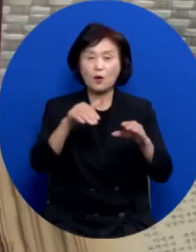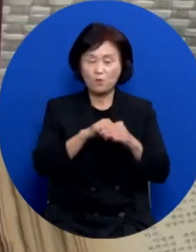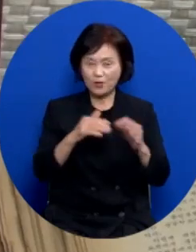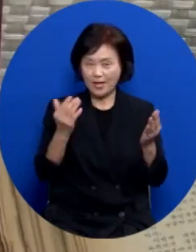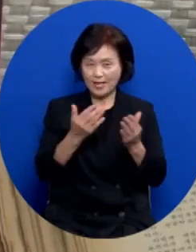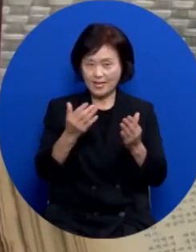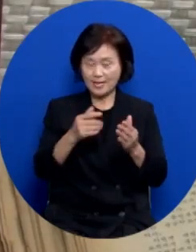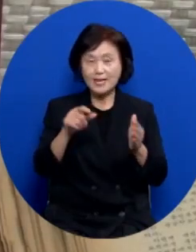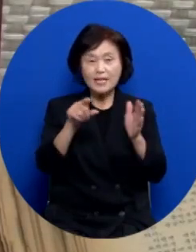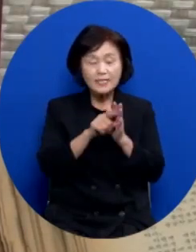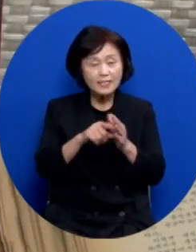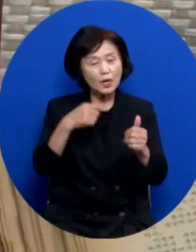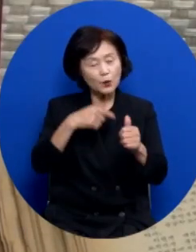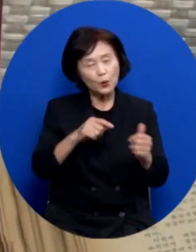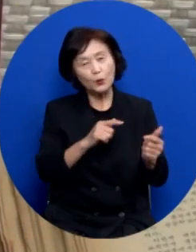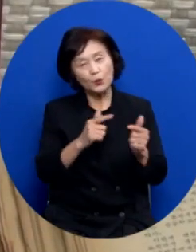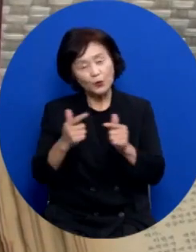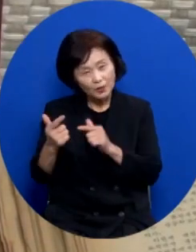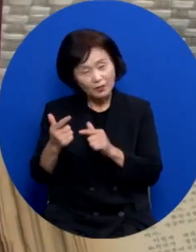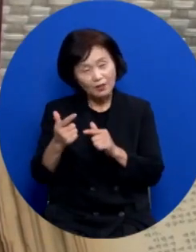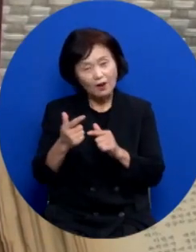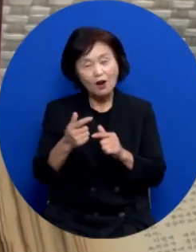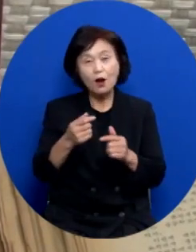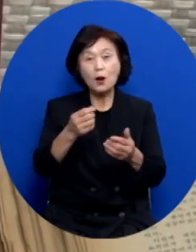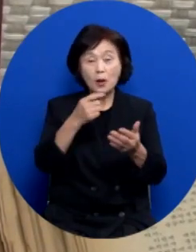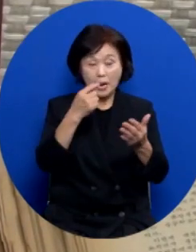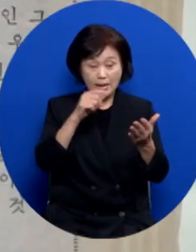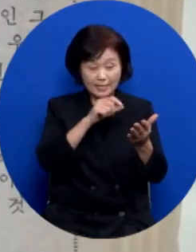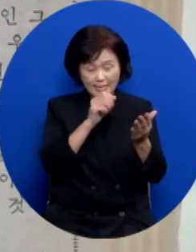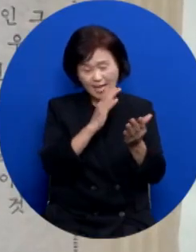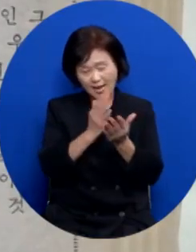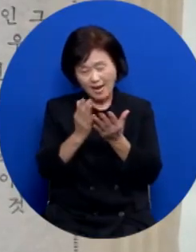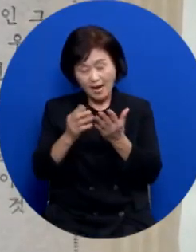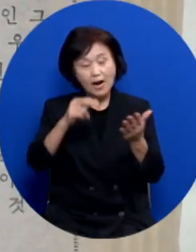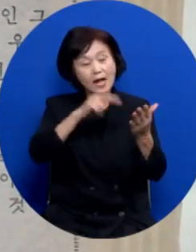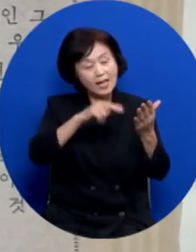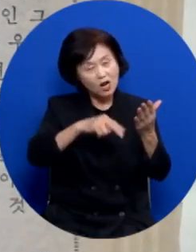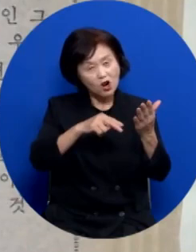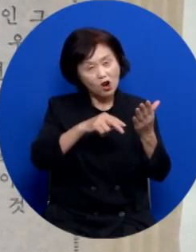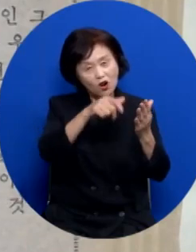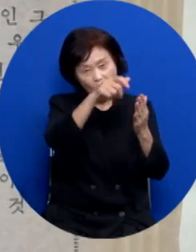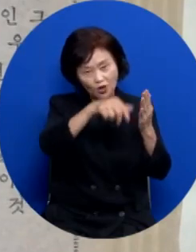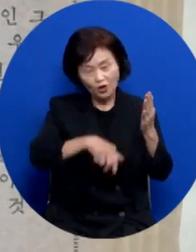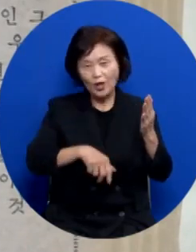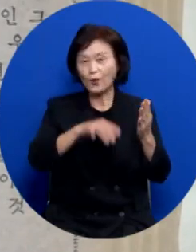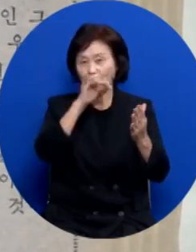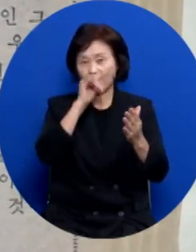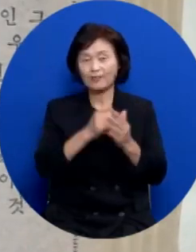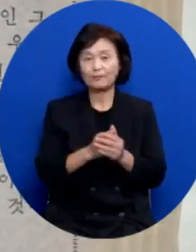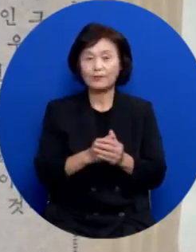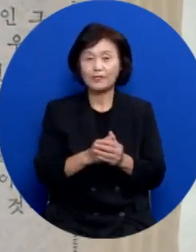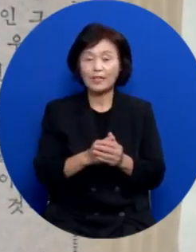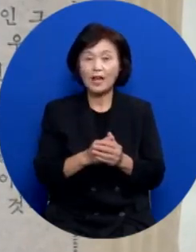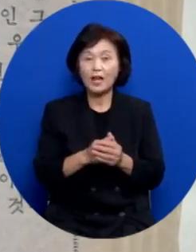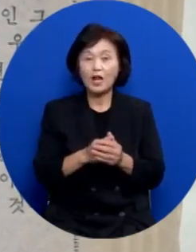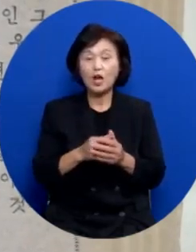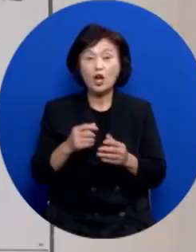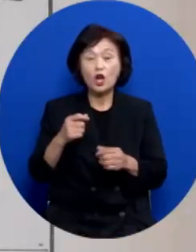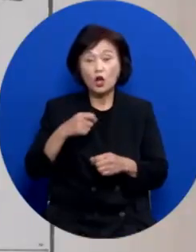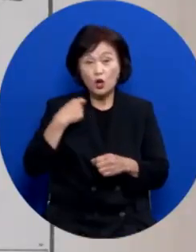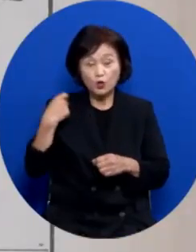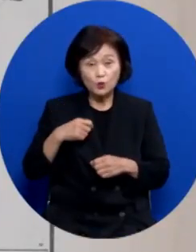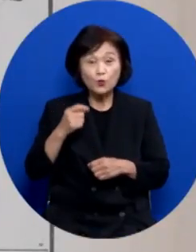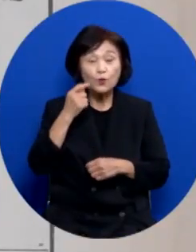등 신앙인으로서 소양을 함양할 수 있는 다양한 읽을거리를 제공했습니다. 중일전쟁 이후